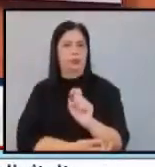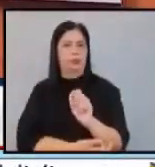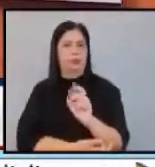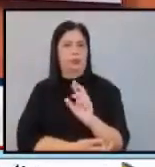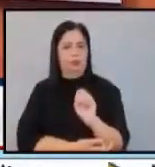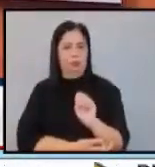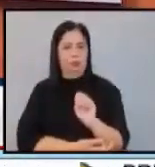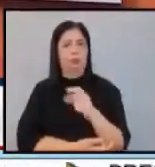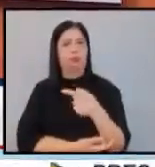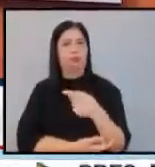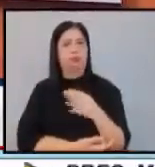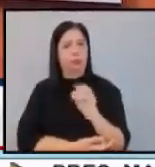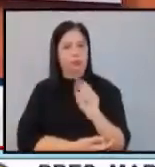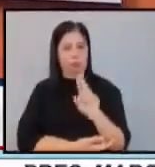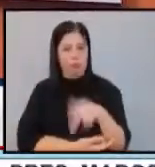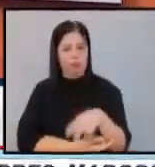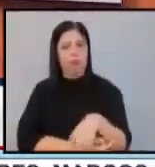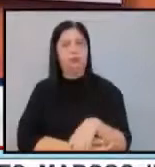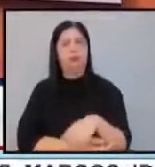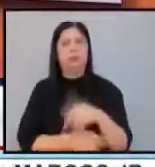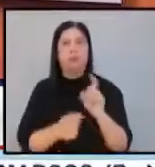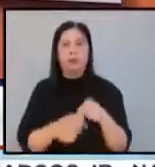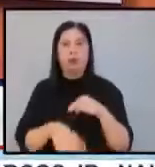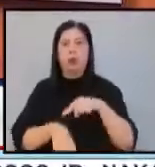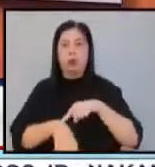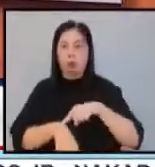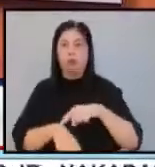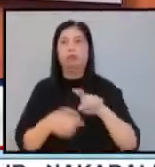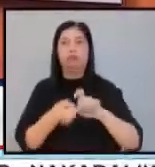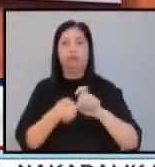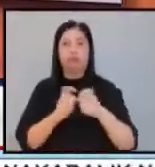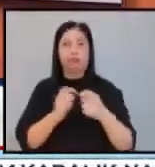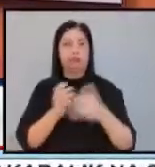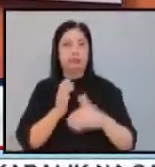no? And dahil doon, eh, syempre, sunod-sunod na.